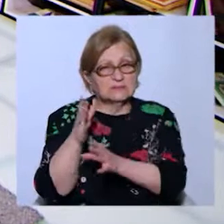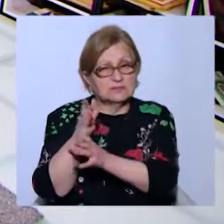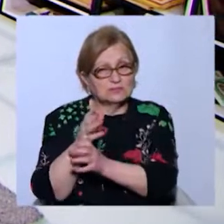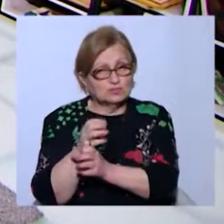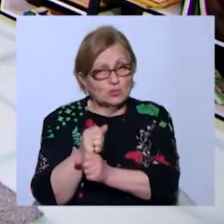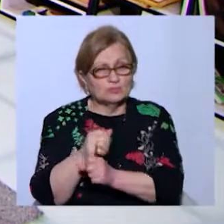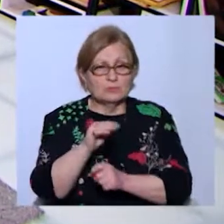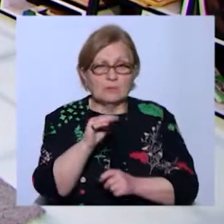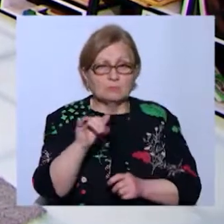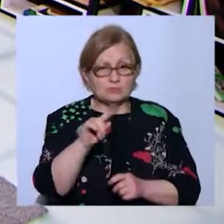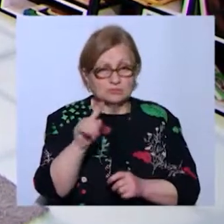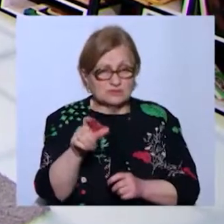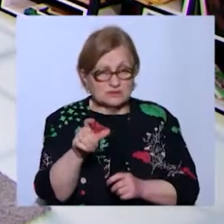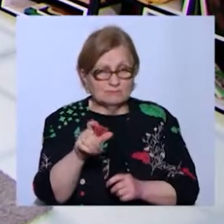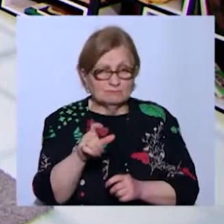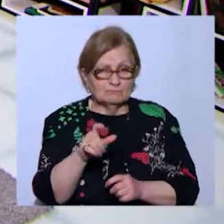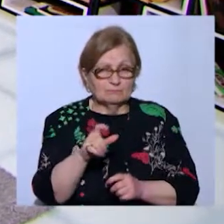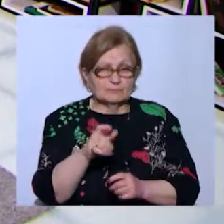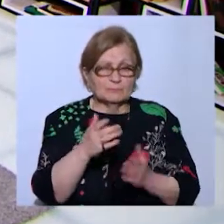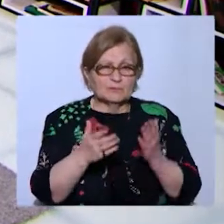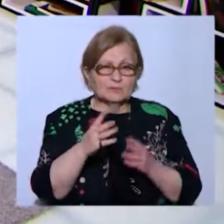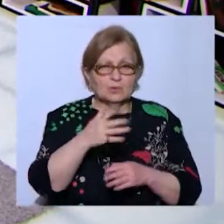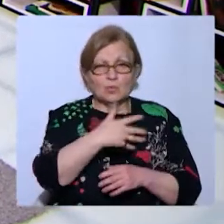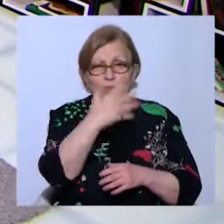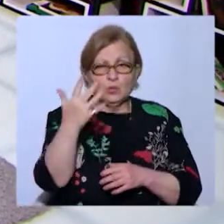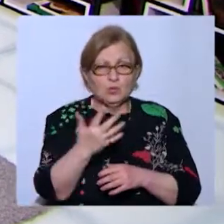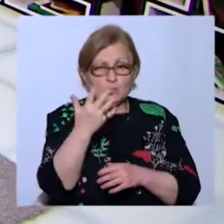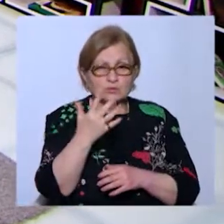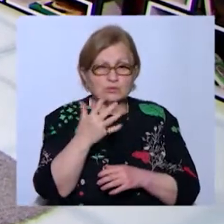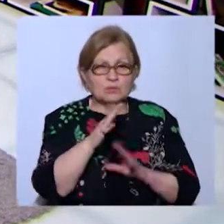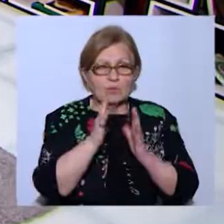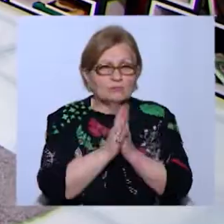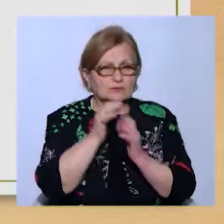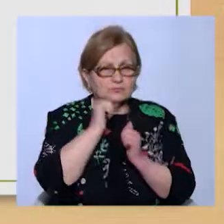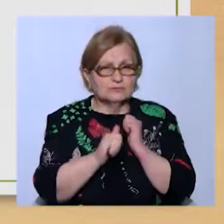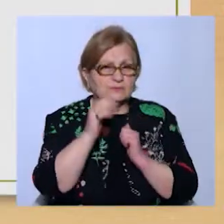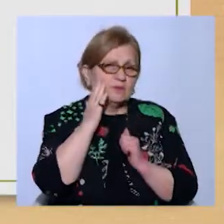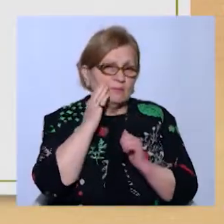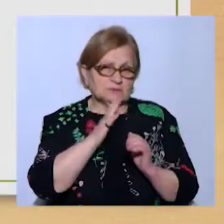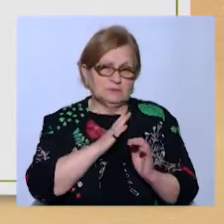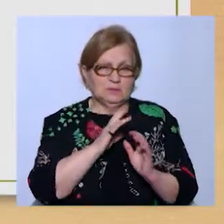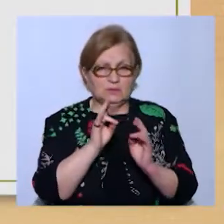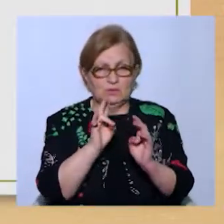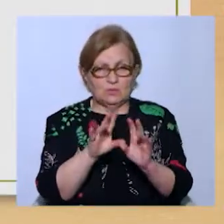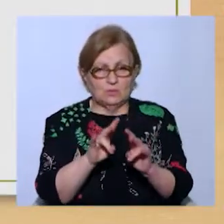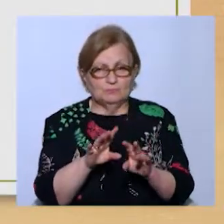მისი ფუძე, თუმცა ხუთივე ეს თვისება ყოველთვის სამართლიანი რჩებოდა. თქვენ ხუთივე ეს